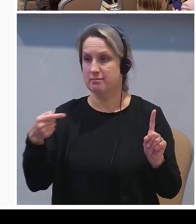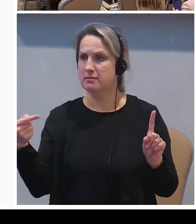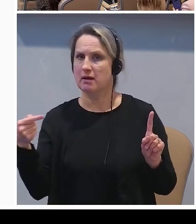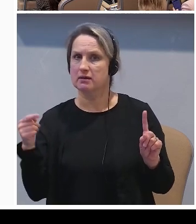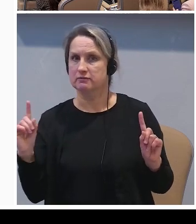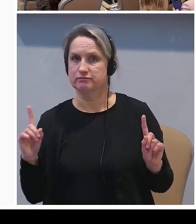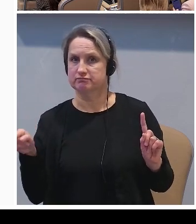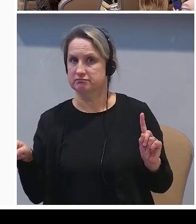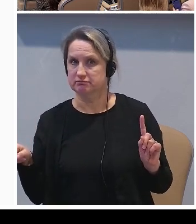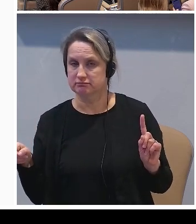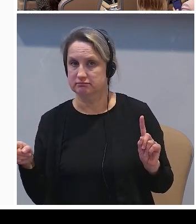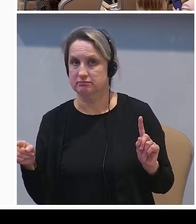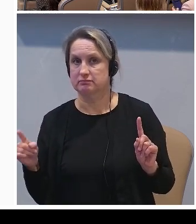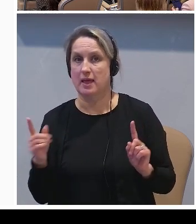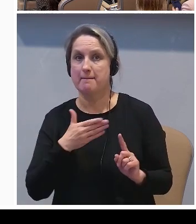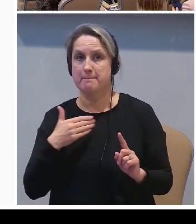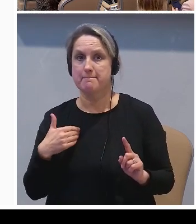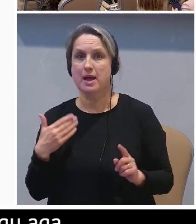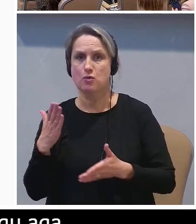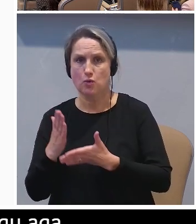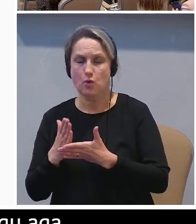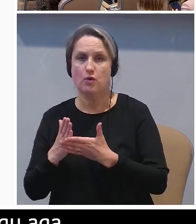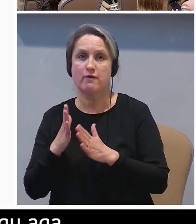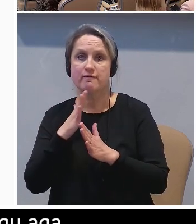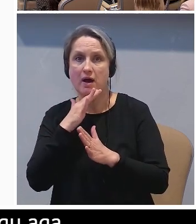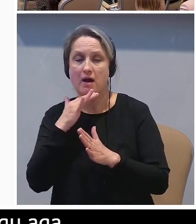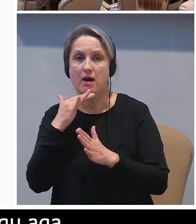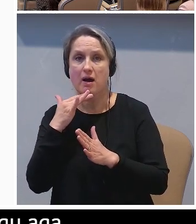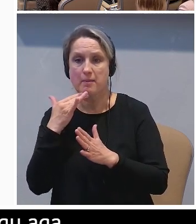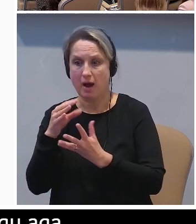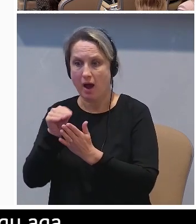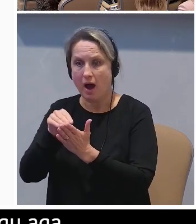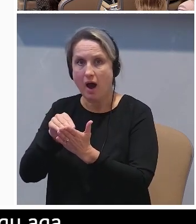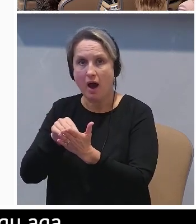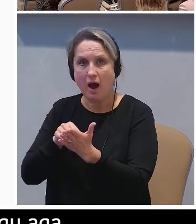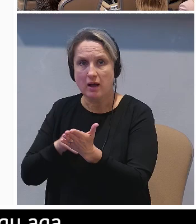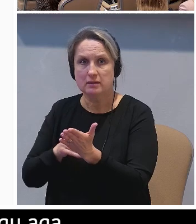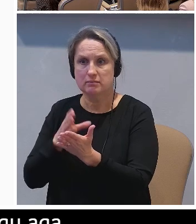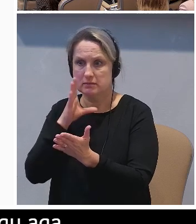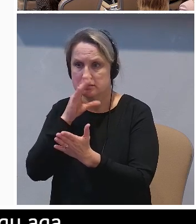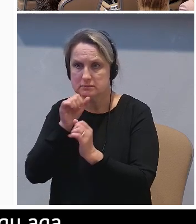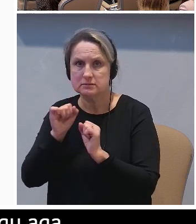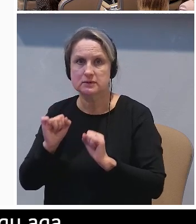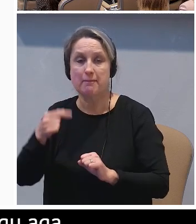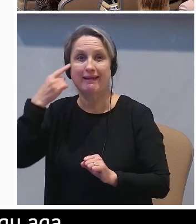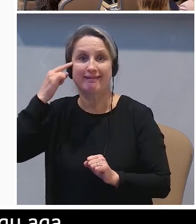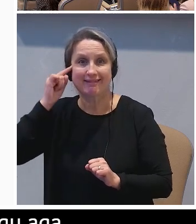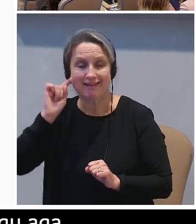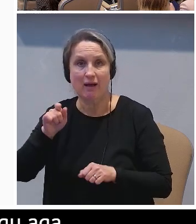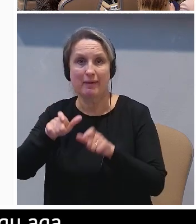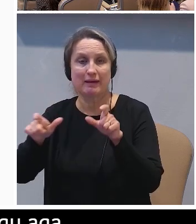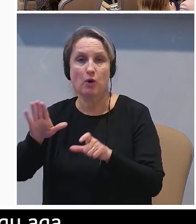on aga see, et ehkki meil on väga palju lubavad andmed ja me teame, et me saame inimeste elu paremaks